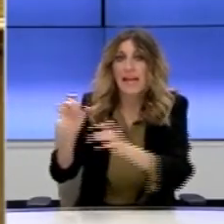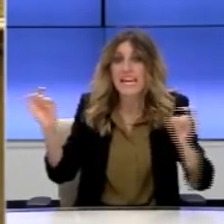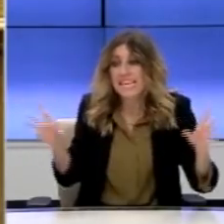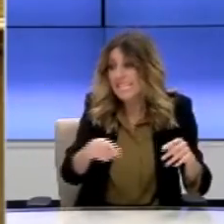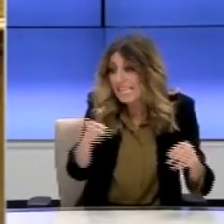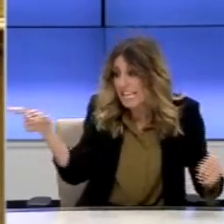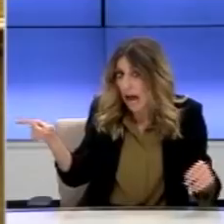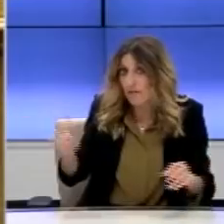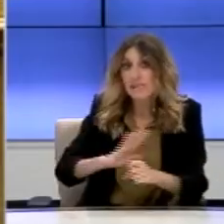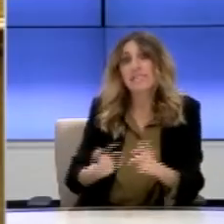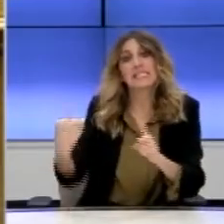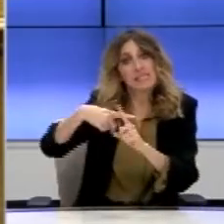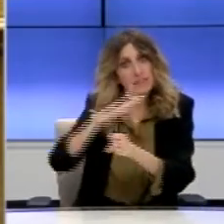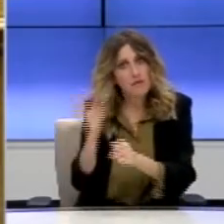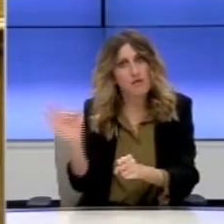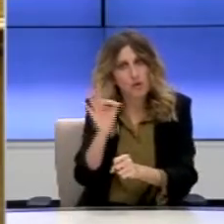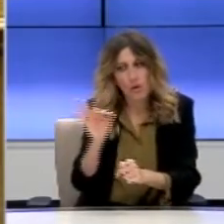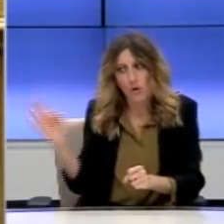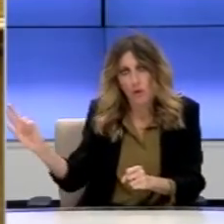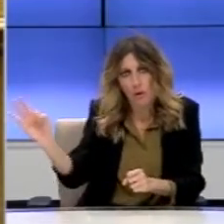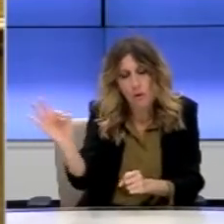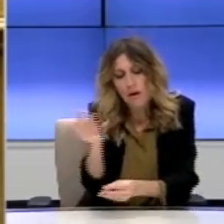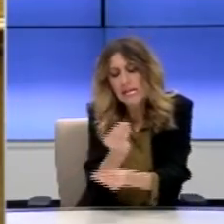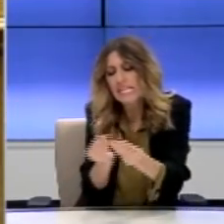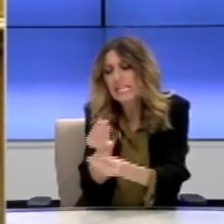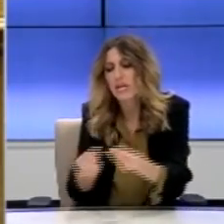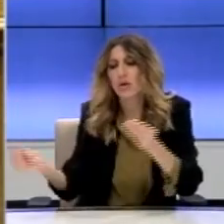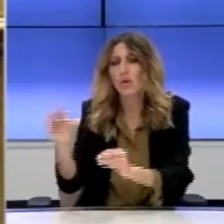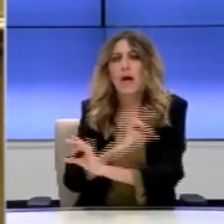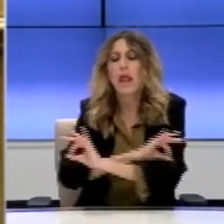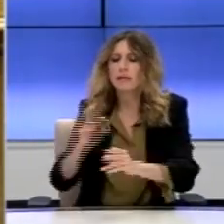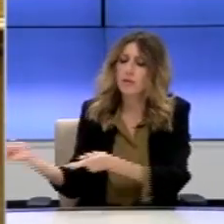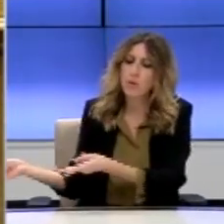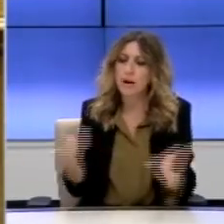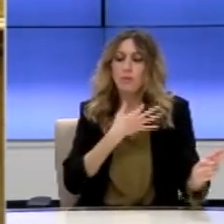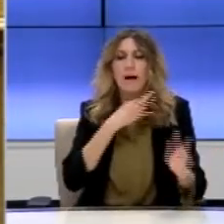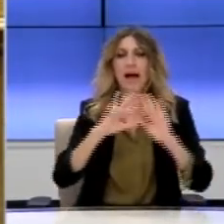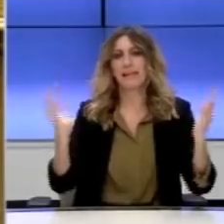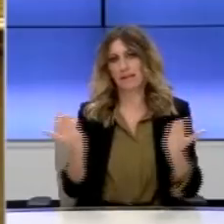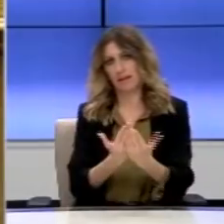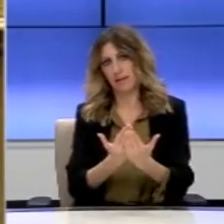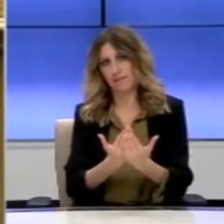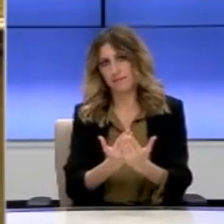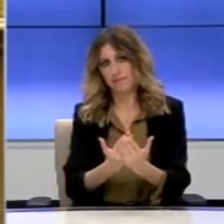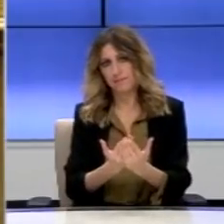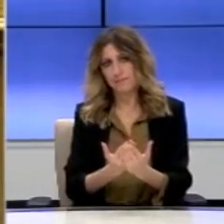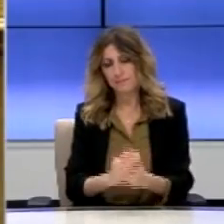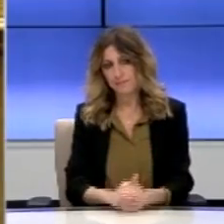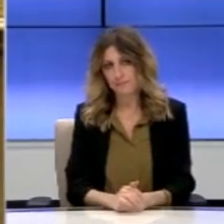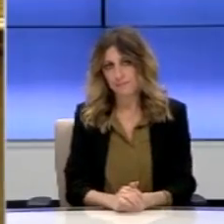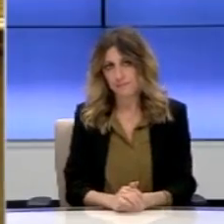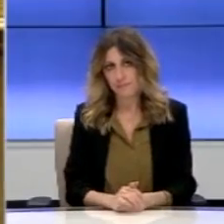χρειάζονται νοσηλεία, διασωλήνωση κλπ. Ένα καλά οργανωμένο και στελεχωμένο